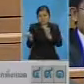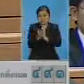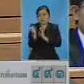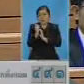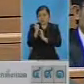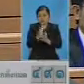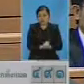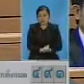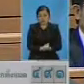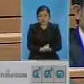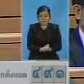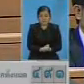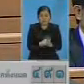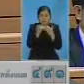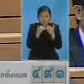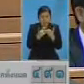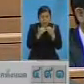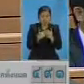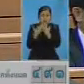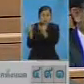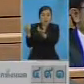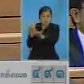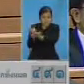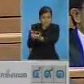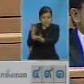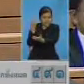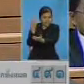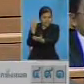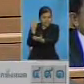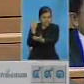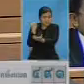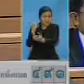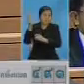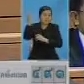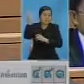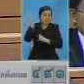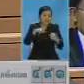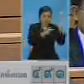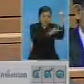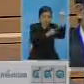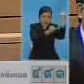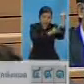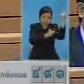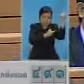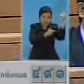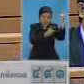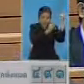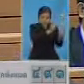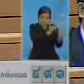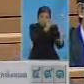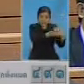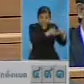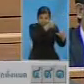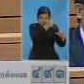ธานวันนี้เครื่องอุปโภคบริโภคมันสูงขึ้นจากเดิมราคายางพาราสูงขึ้นอยู่อย่างนี้ครับ